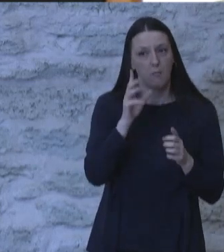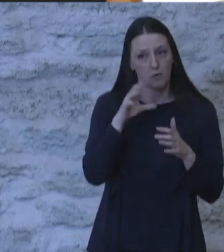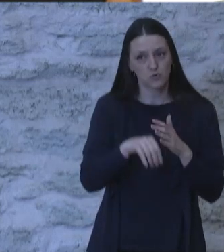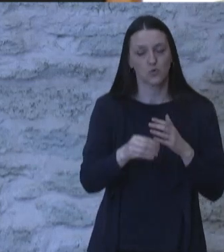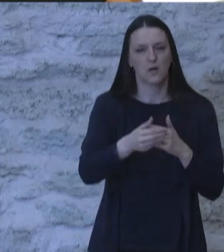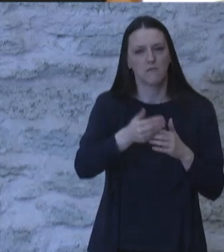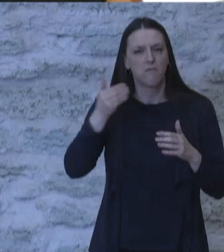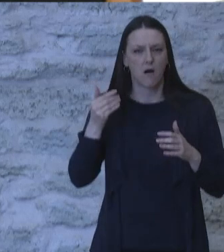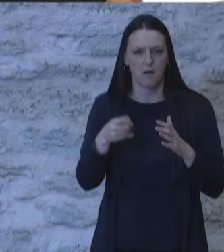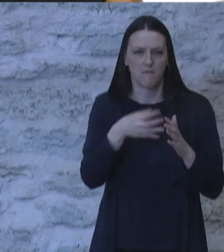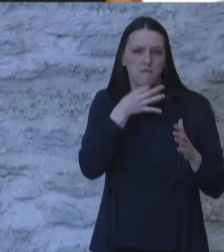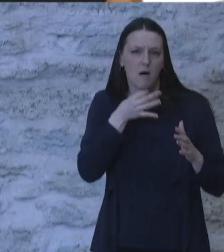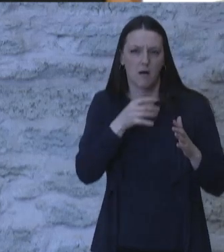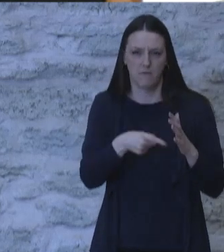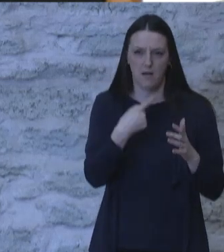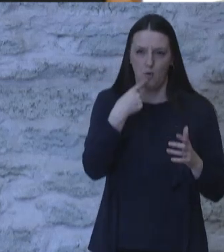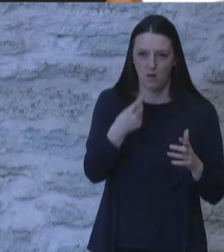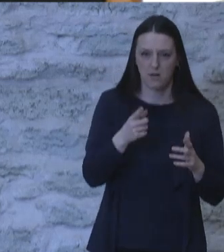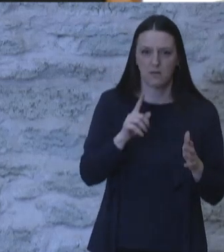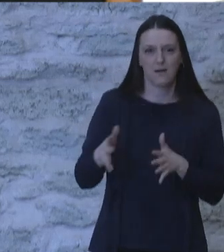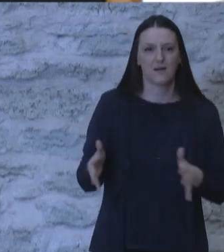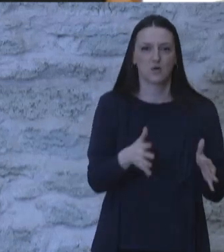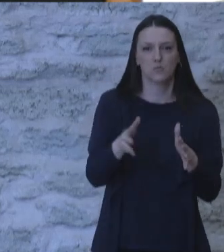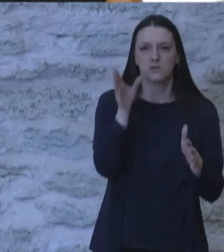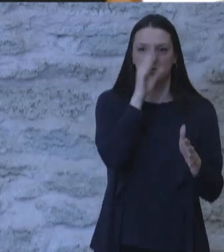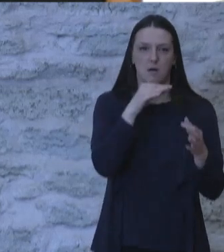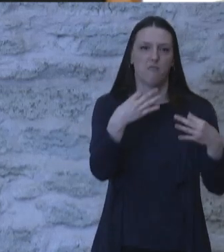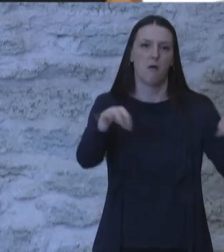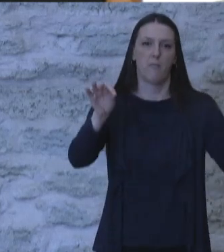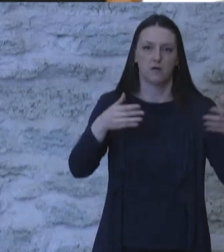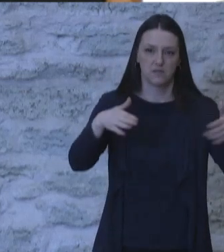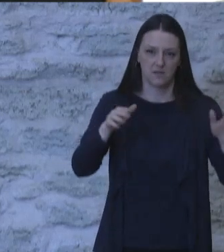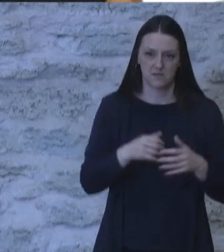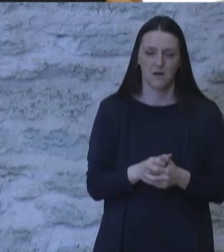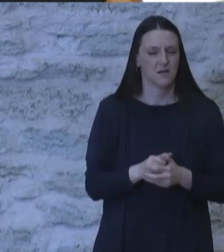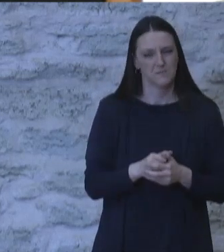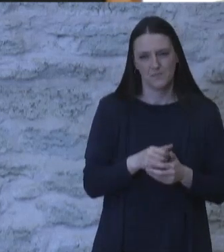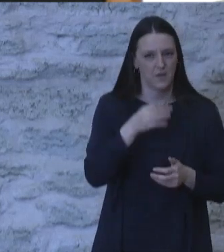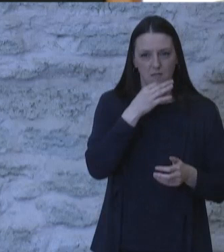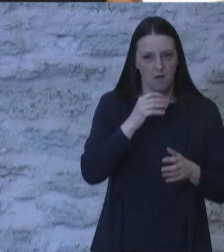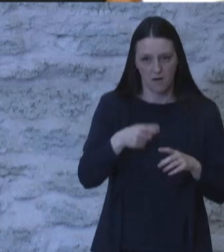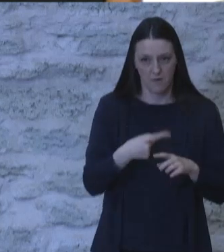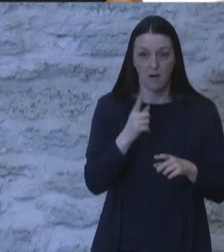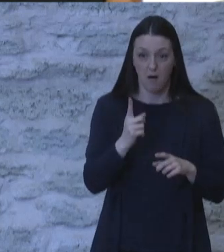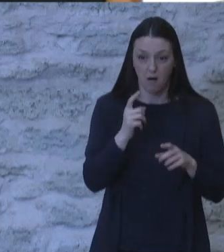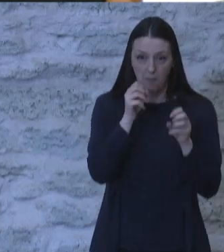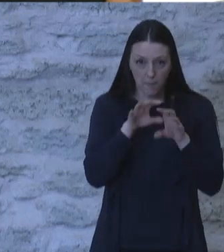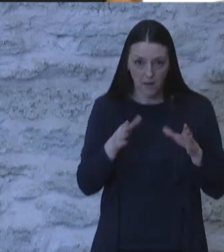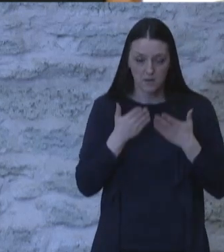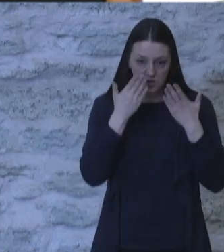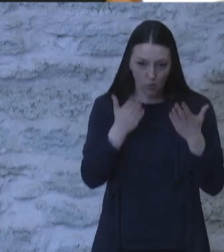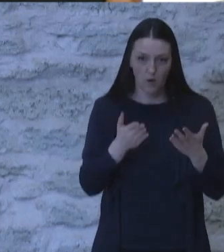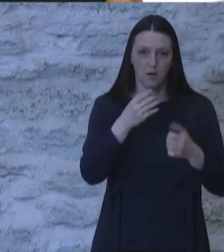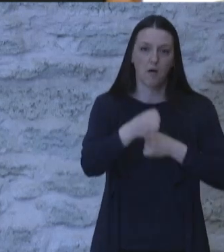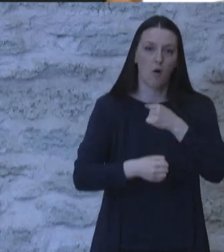hakata liikumispiirangud oluliselt leevendama, kui meedias saab lugeda, et kaubanduskeskused on hädas.